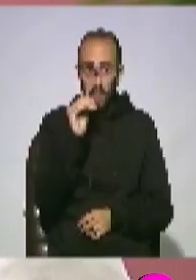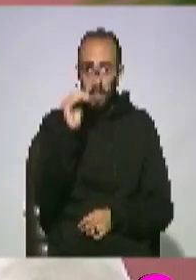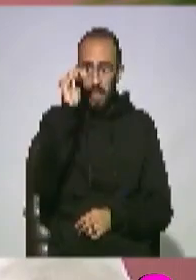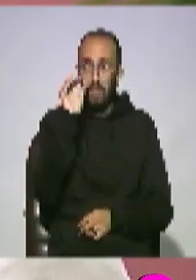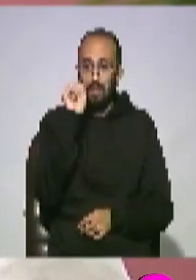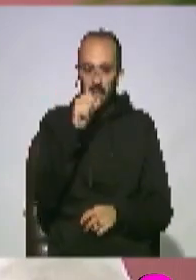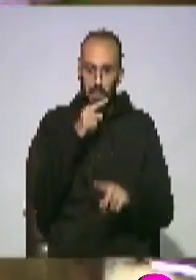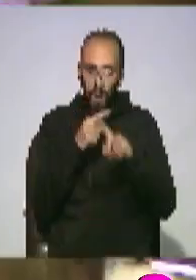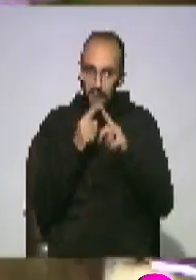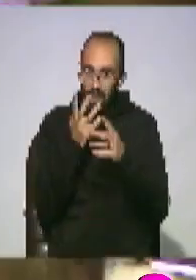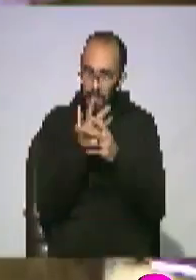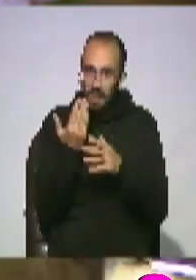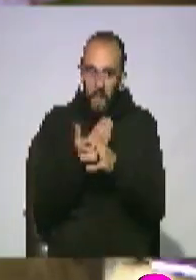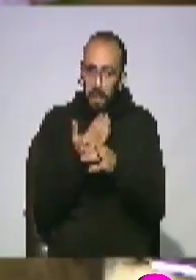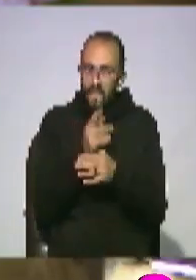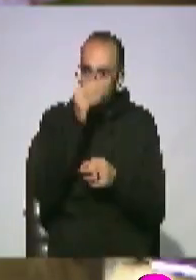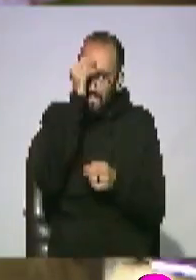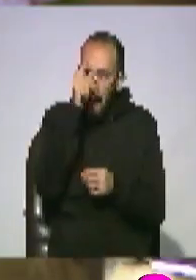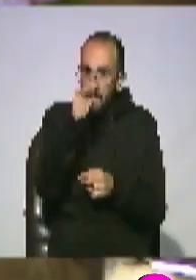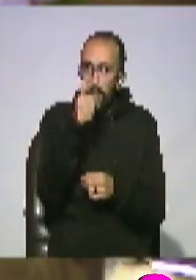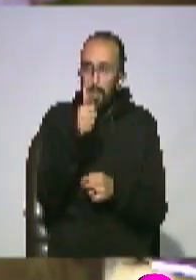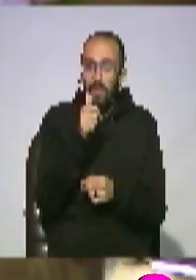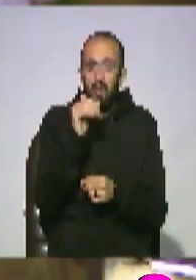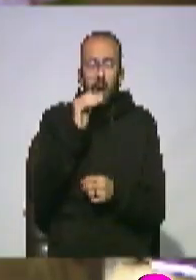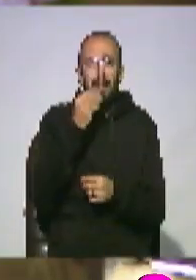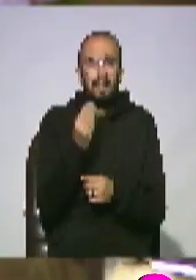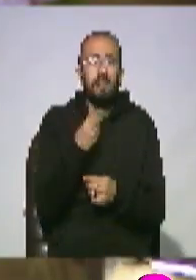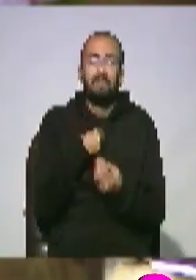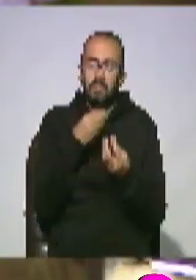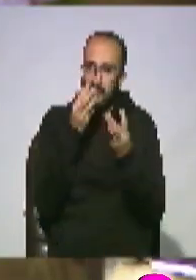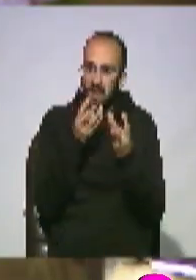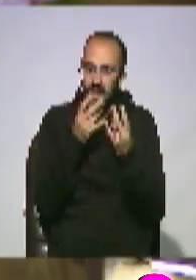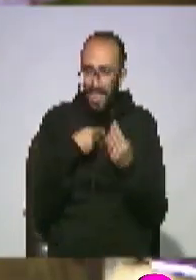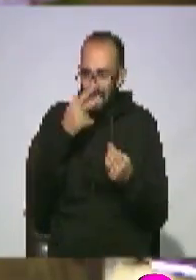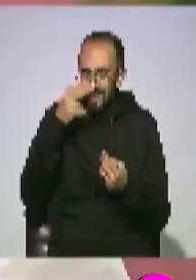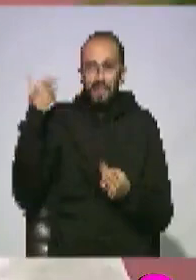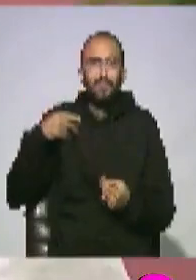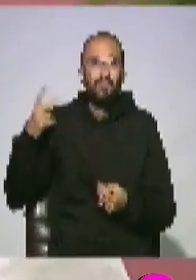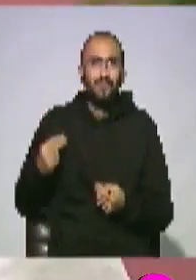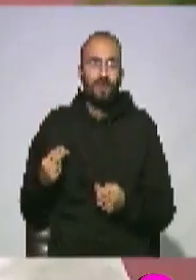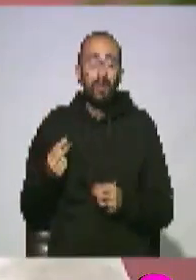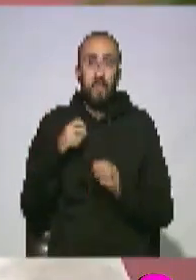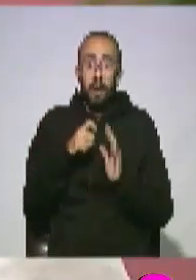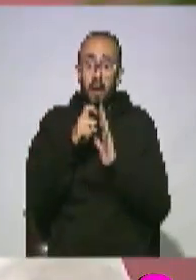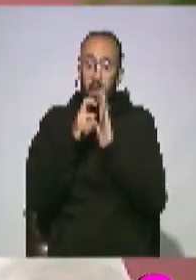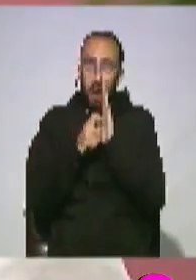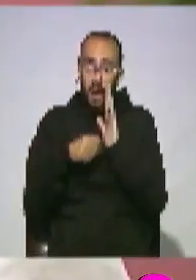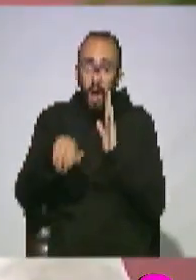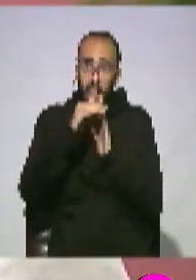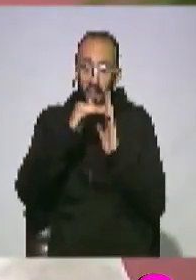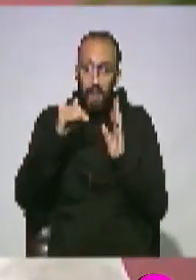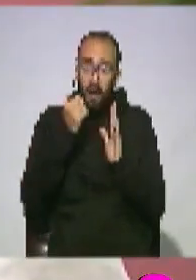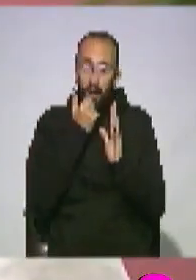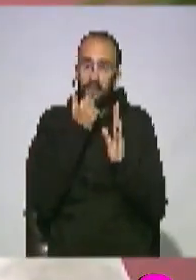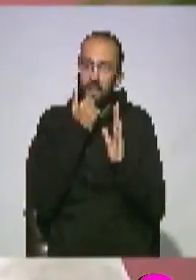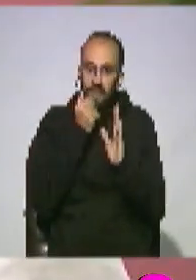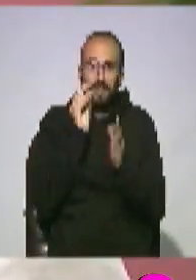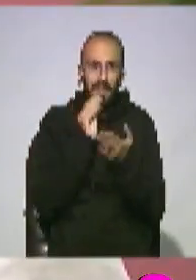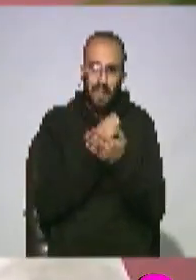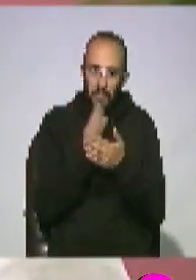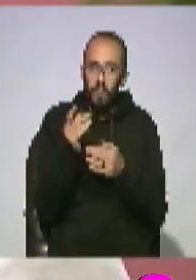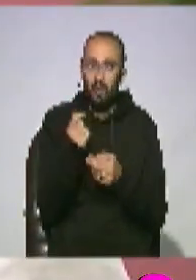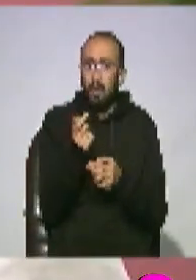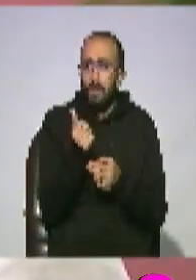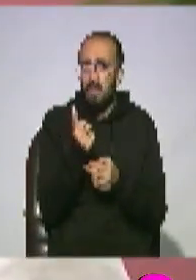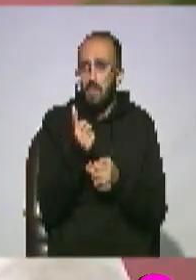ليه على اخطائه، يعني التجارب اللي احنا مرينا بيها في عزيزه. بالظبط، حتى القانون بيعفي الصغير الى حد ما